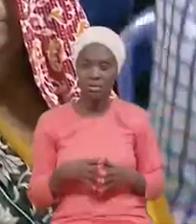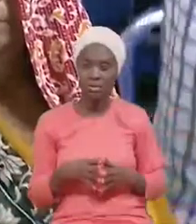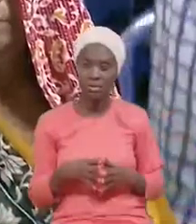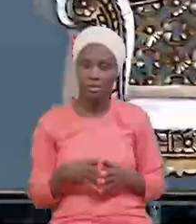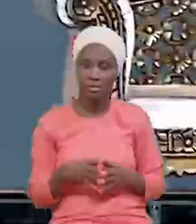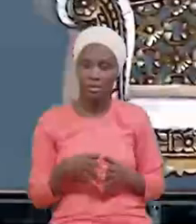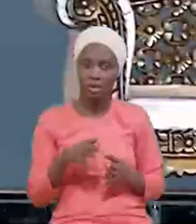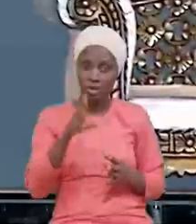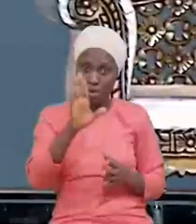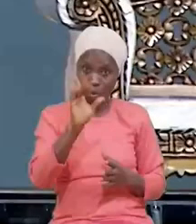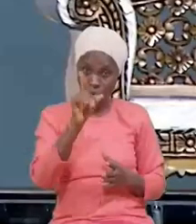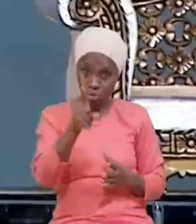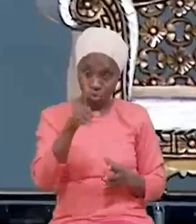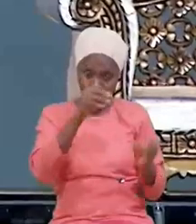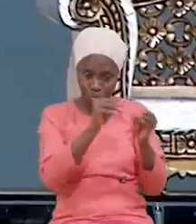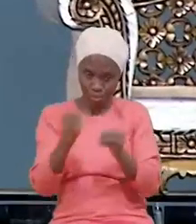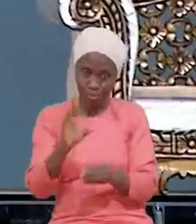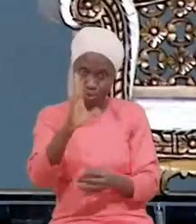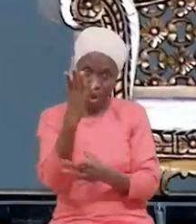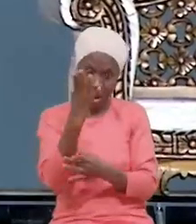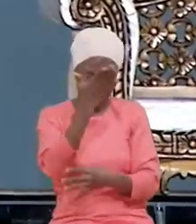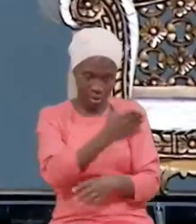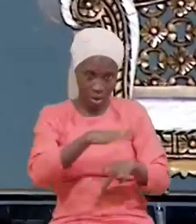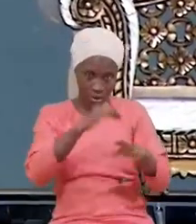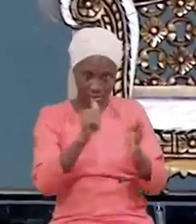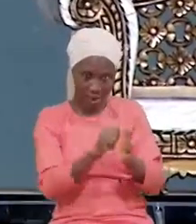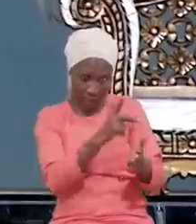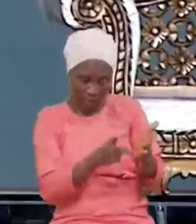Imposez une main à ce lieu et levez l'autre main.